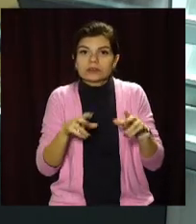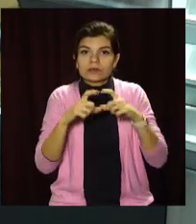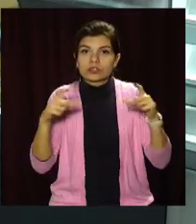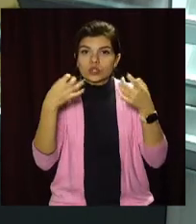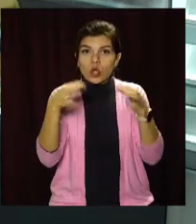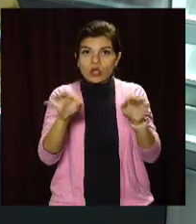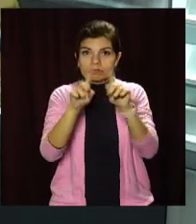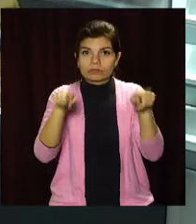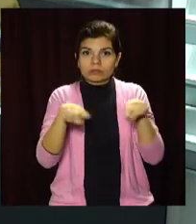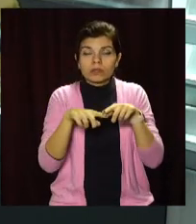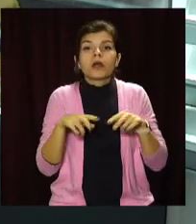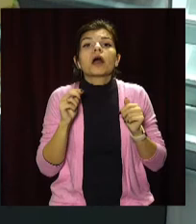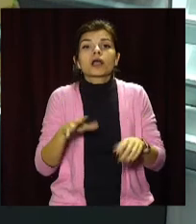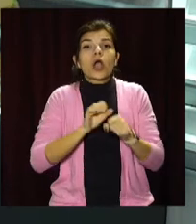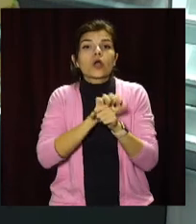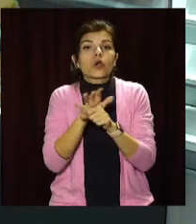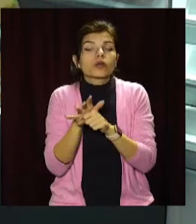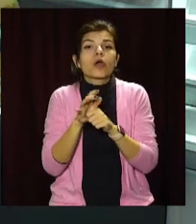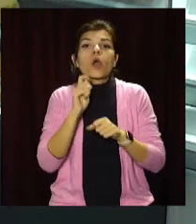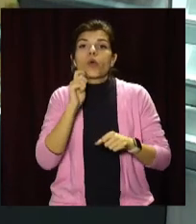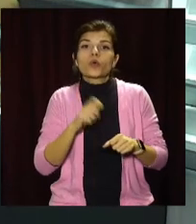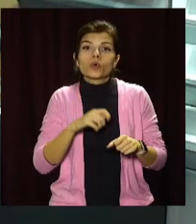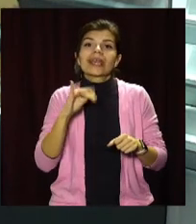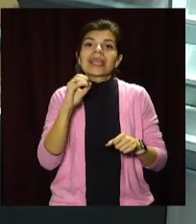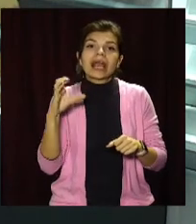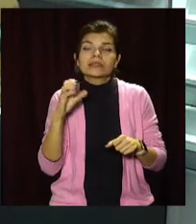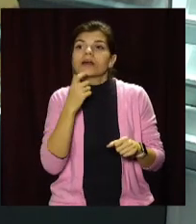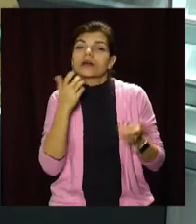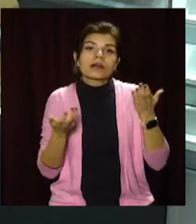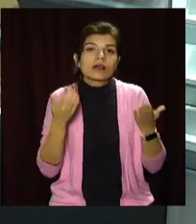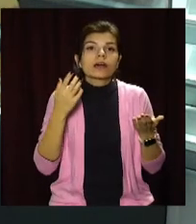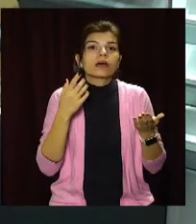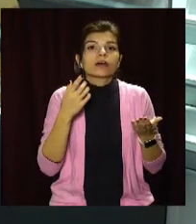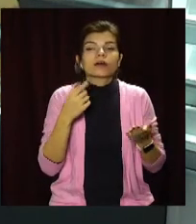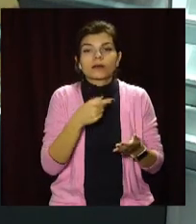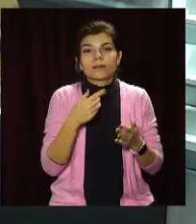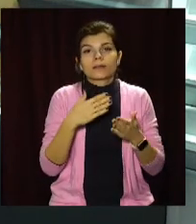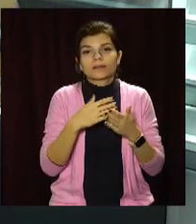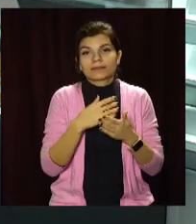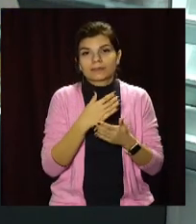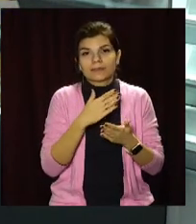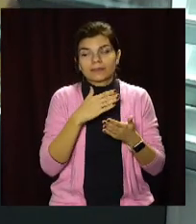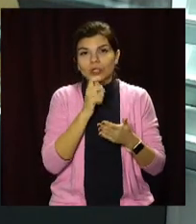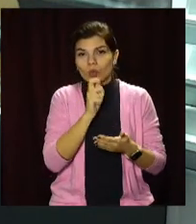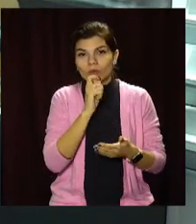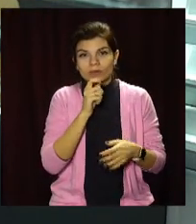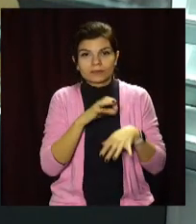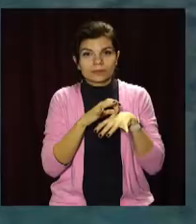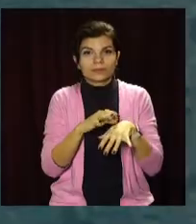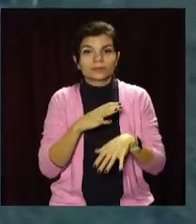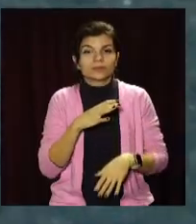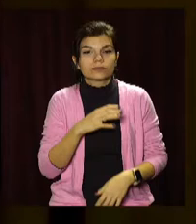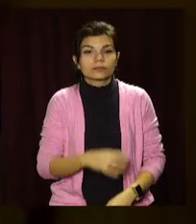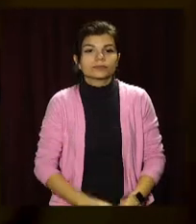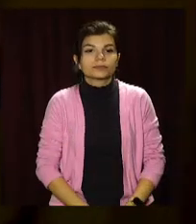дозволом. Як протистоять коронавірусу у країнах ЄС? Про це з перших вуст – у матеріалі Вікторії Вахрушиної.